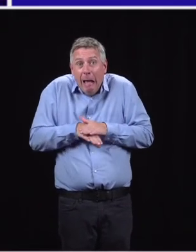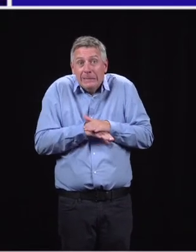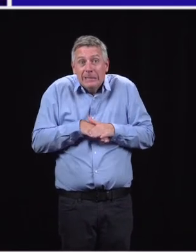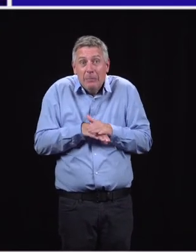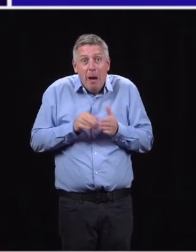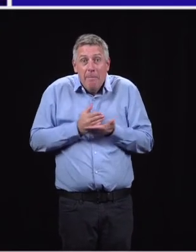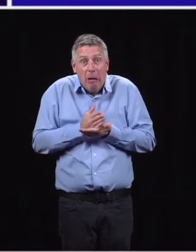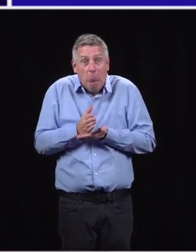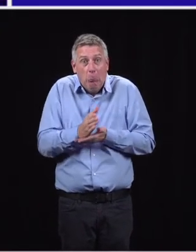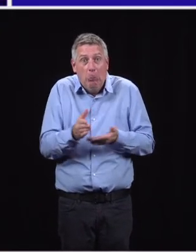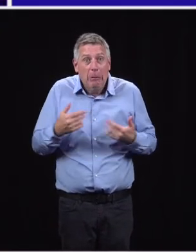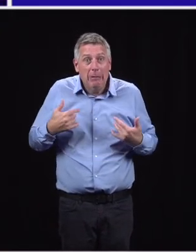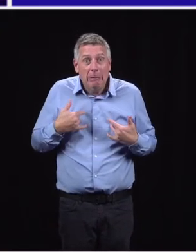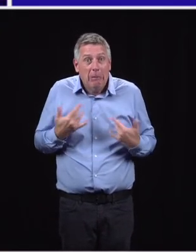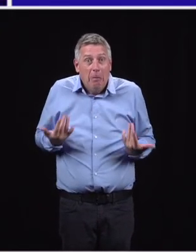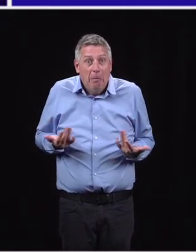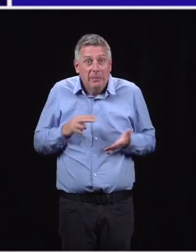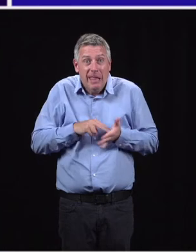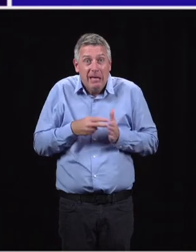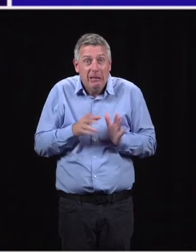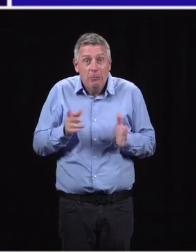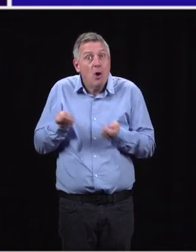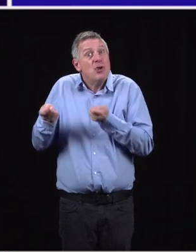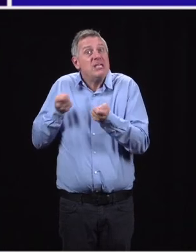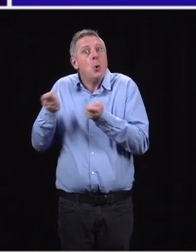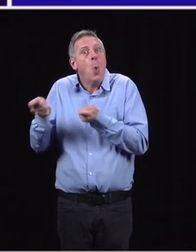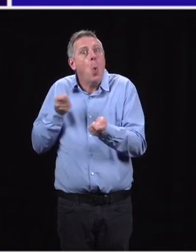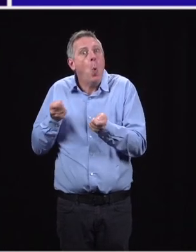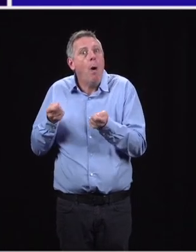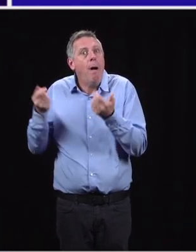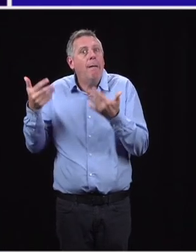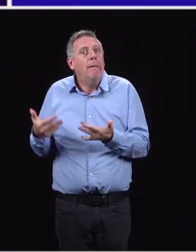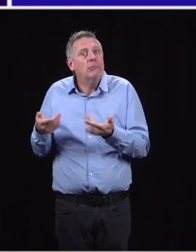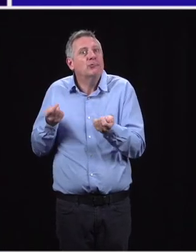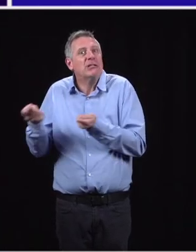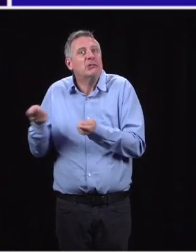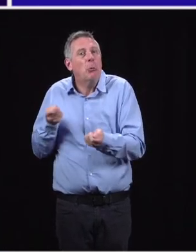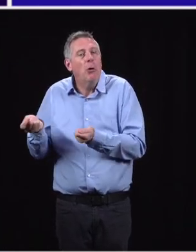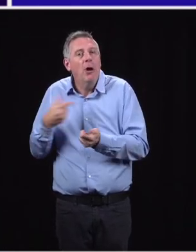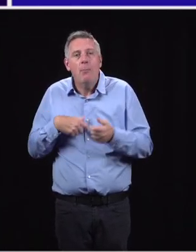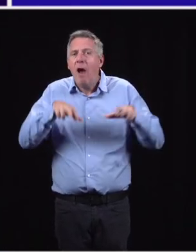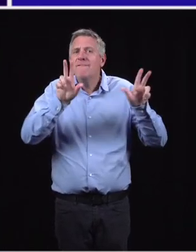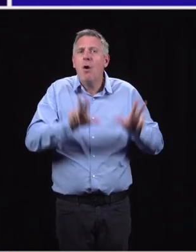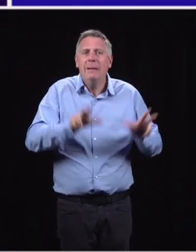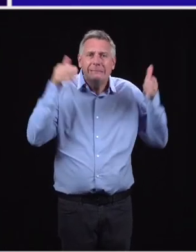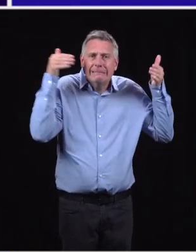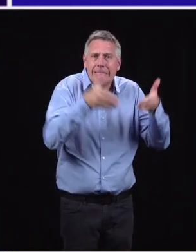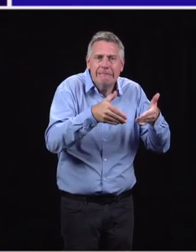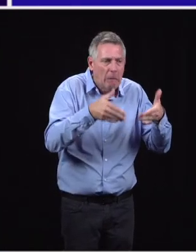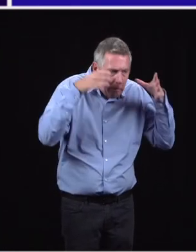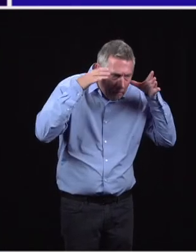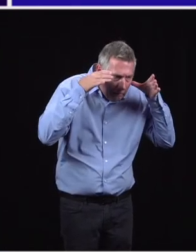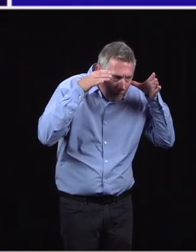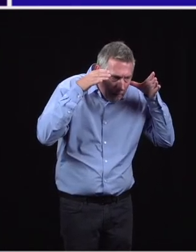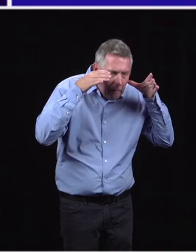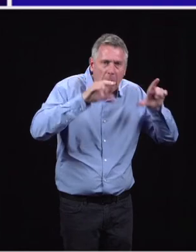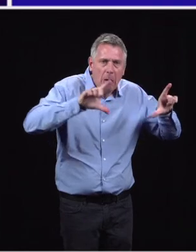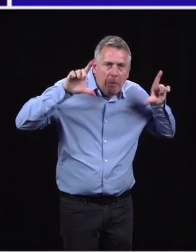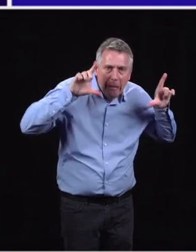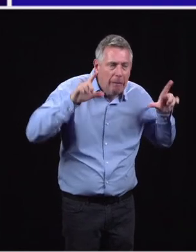de mon parcours il est orienté gestion ce qui fait que j'ai pas fait de l'informatique en soit j'ai pas fait de de